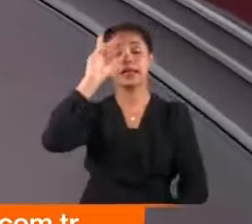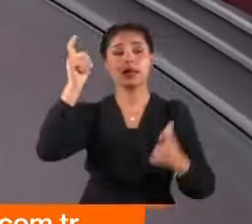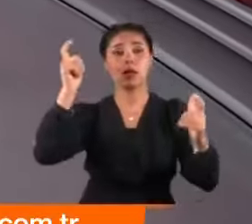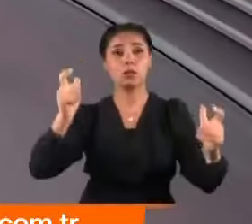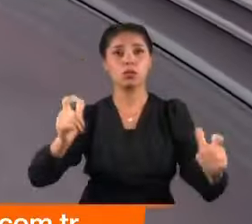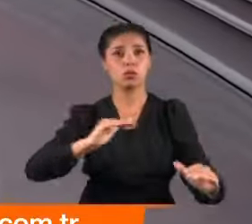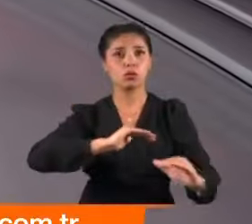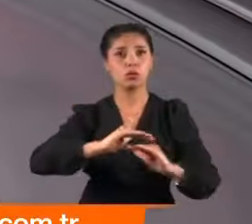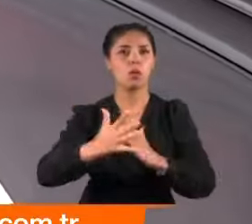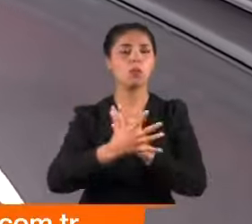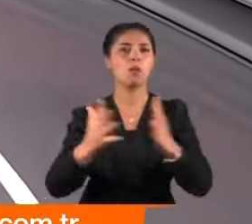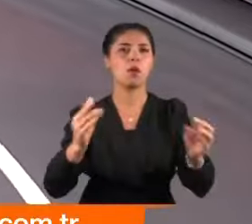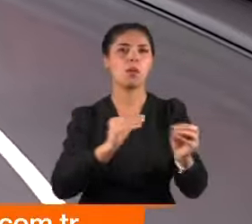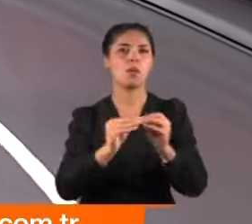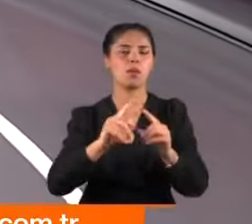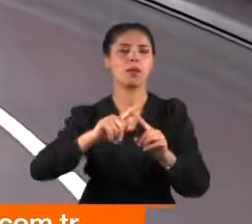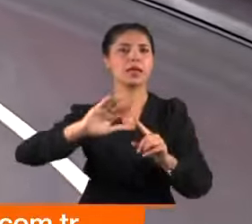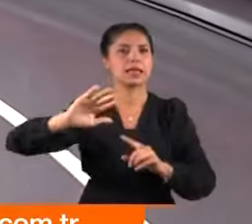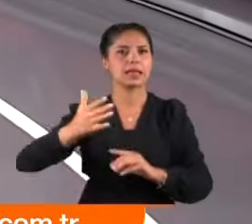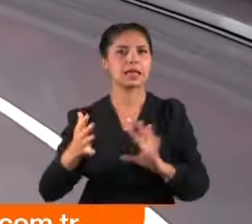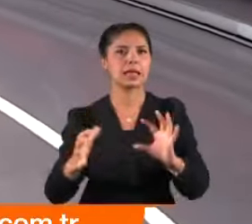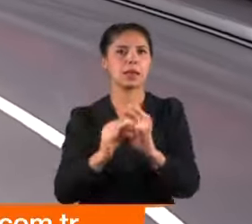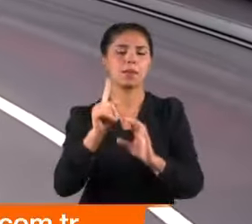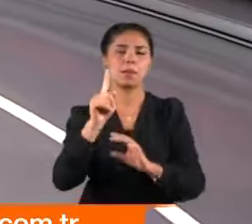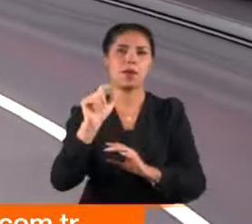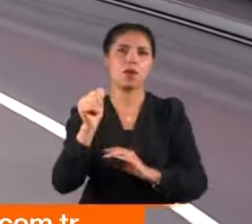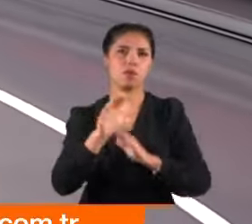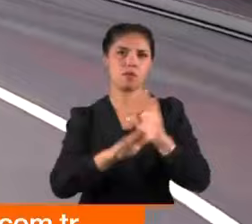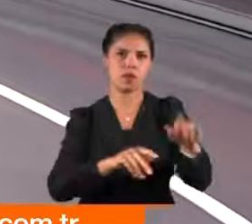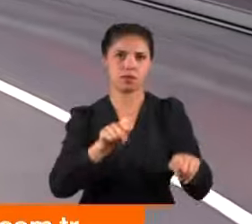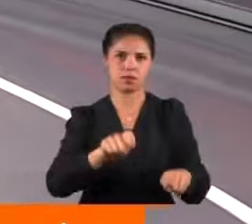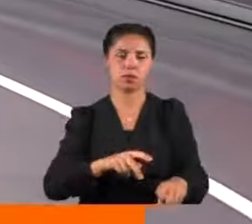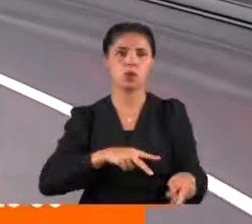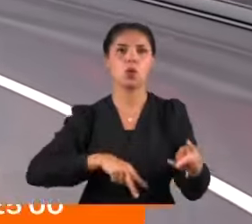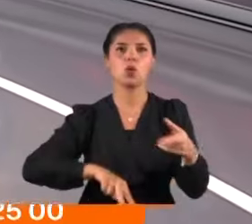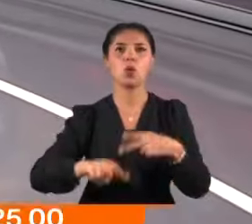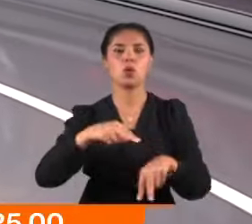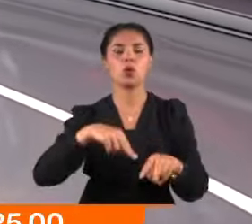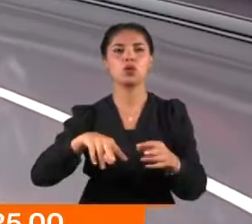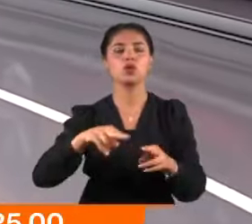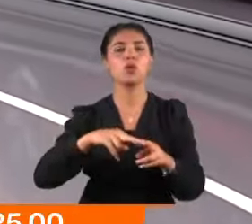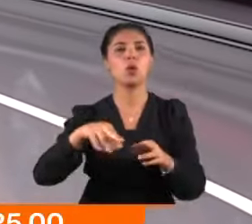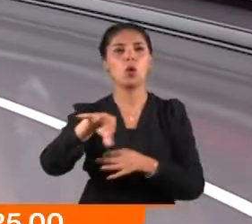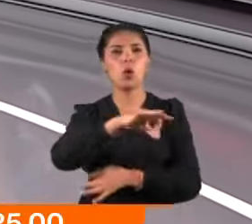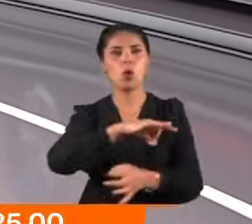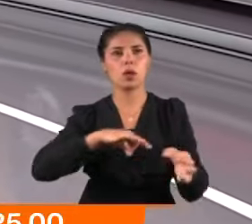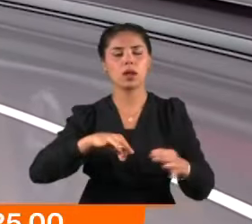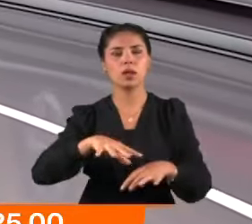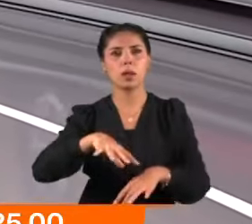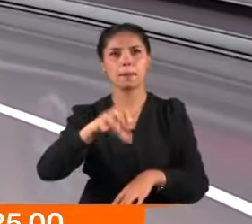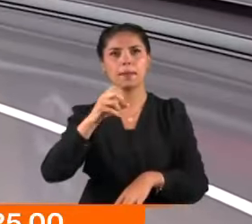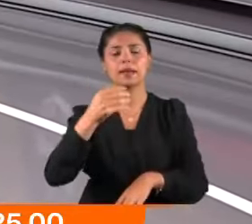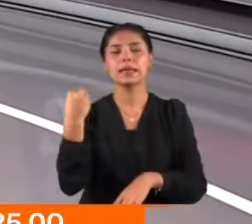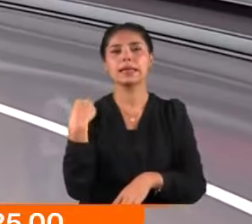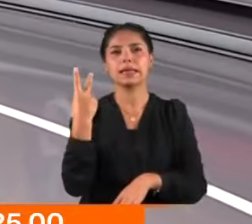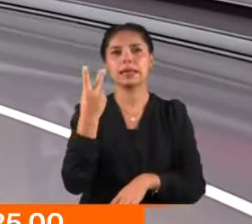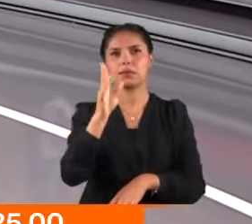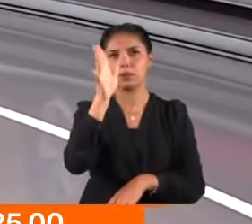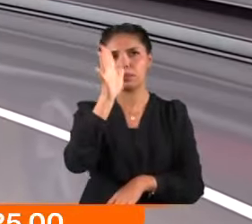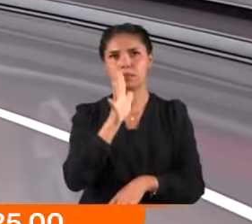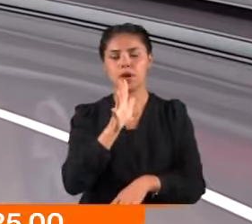İstanbulluların en büyük sıkıntısı olan sarı taksilerle ilgili önemli bir adım atıldı bugün. Ulaşım Koordinasyon Merkezi yeni 2500 taksinin mega